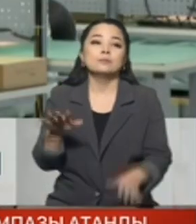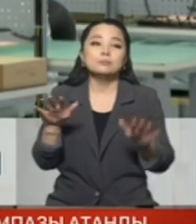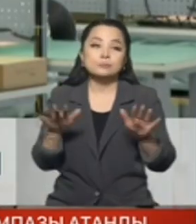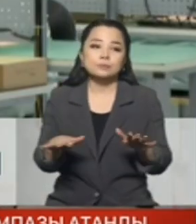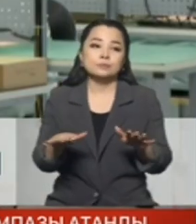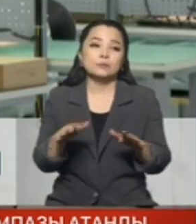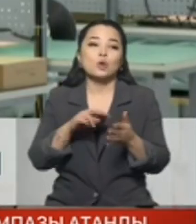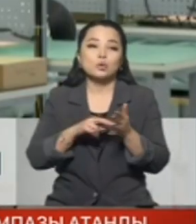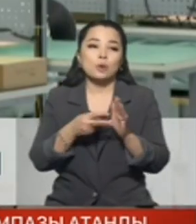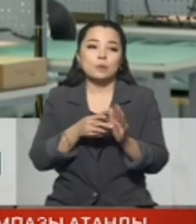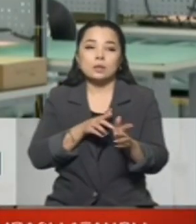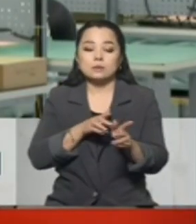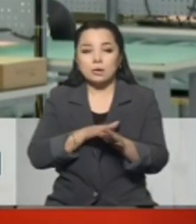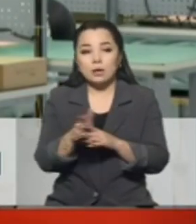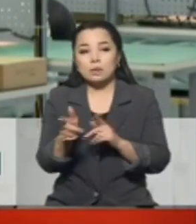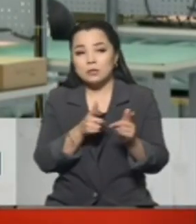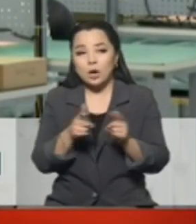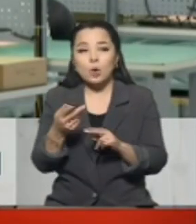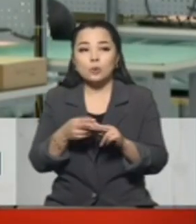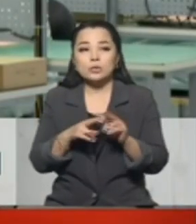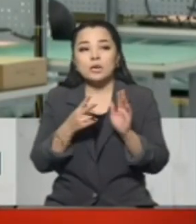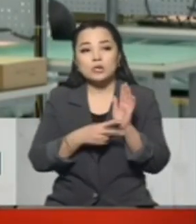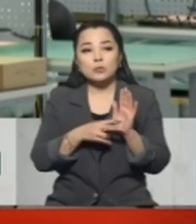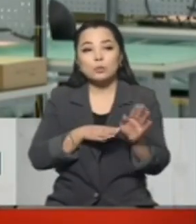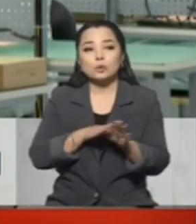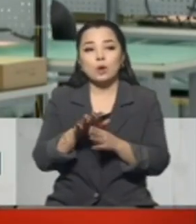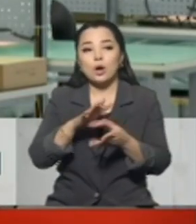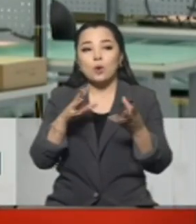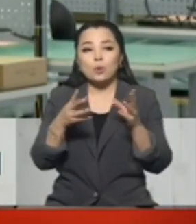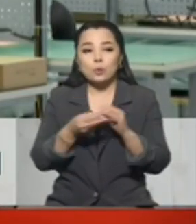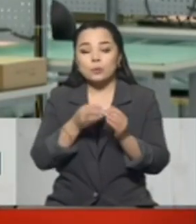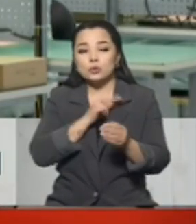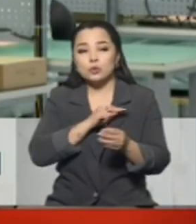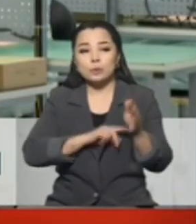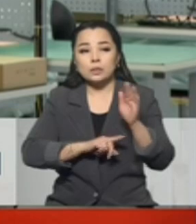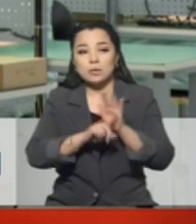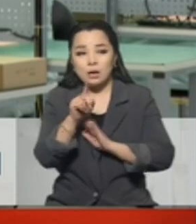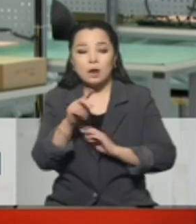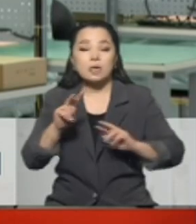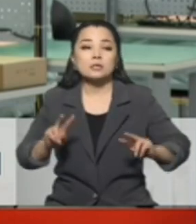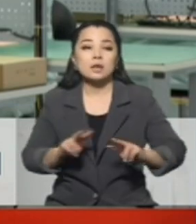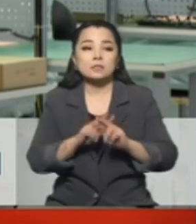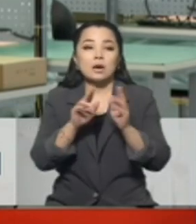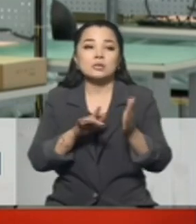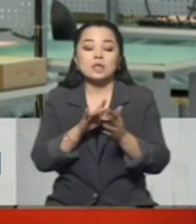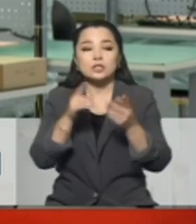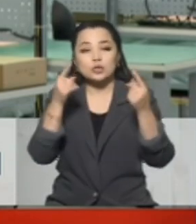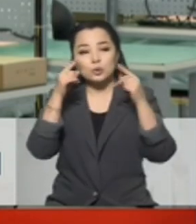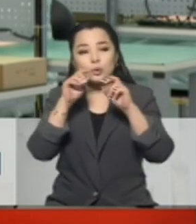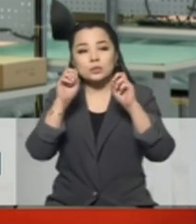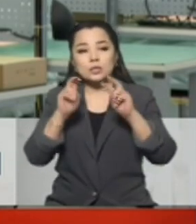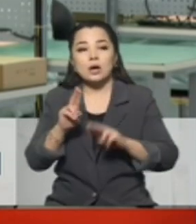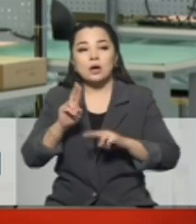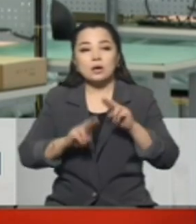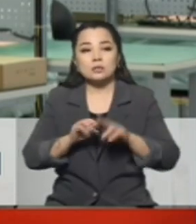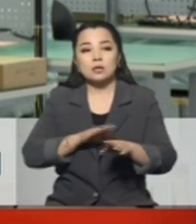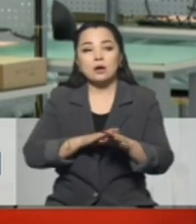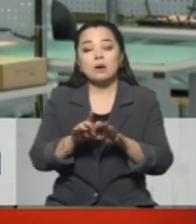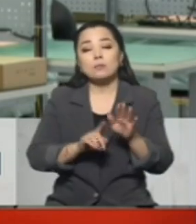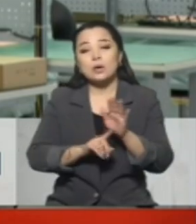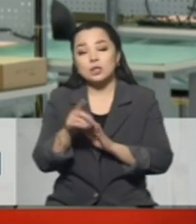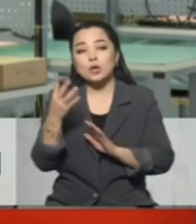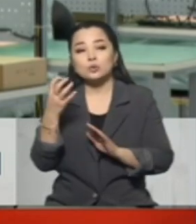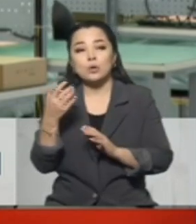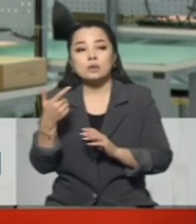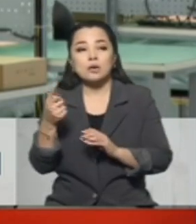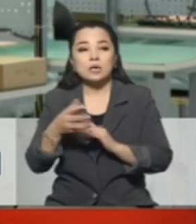аумағында 120 жоба жүзеге асырылып жатыр. Оның 70-і толық көлемде жұмысына кіріскен. Енді Астанада екінші индустриялық аймақтың құрылысын бастаймыз. Оған